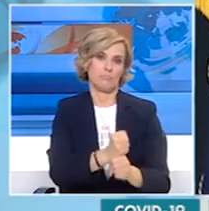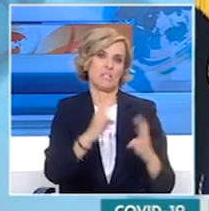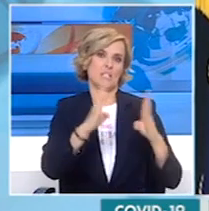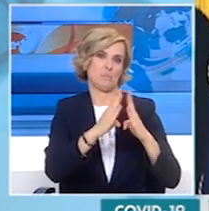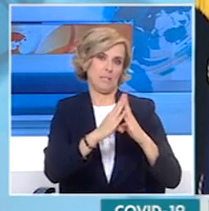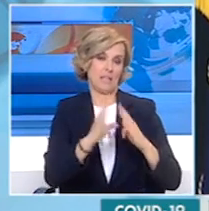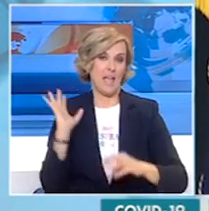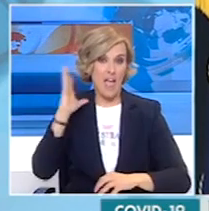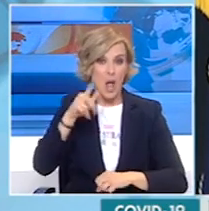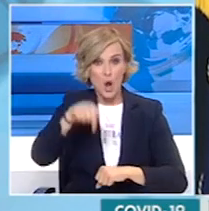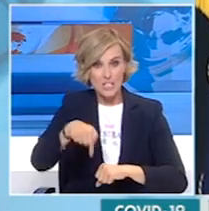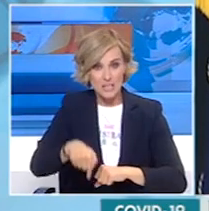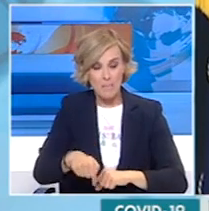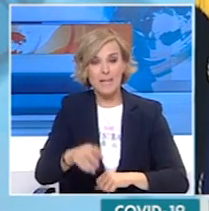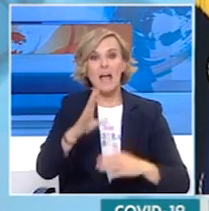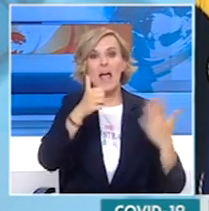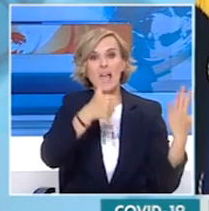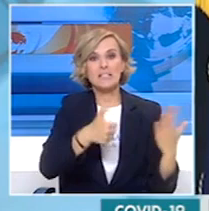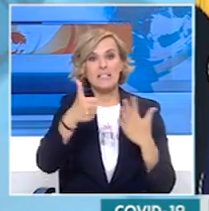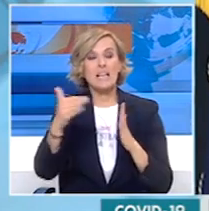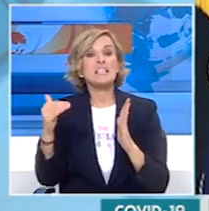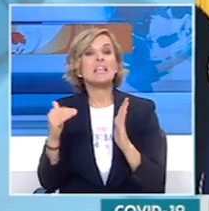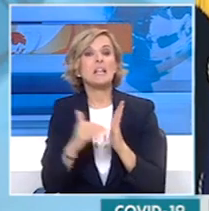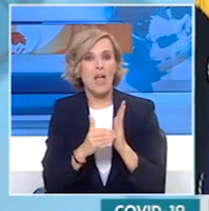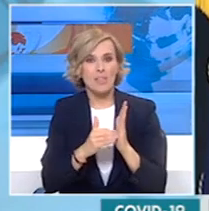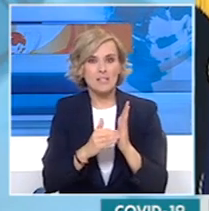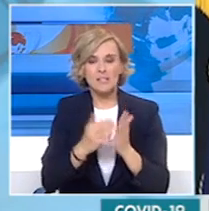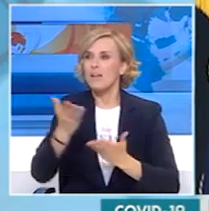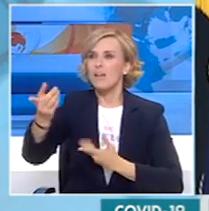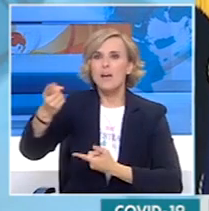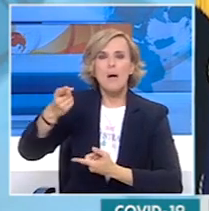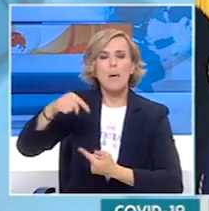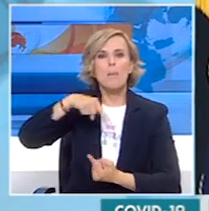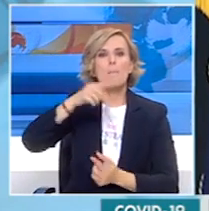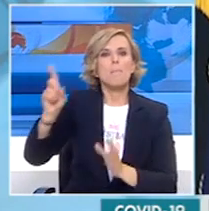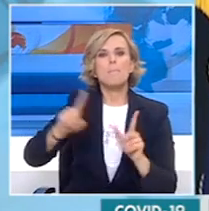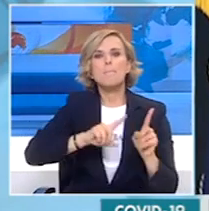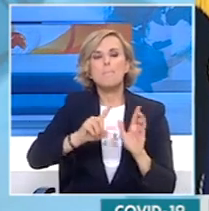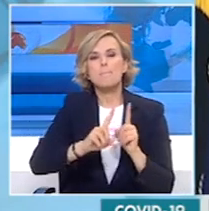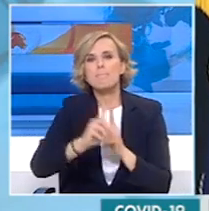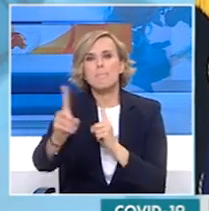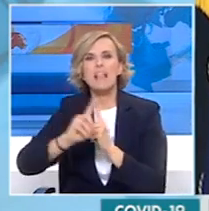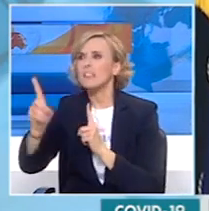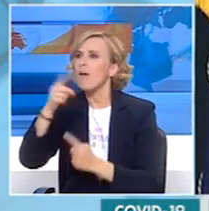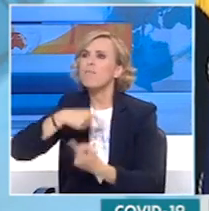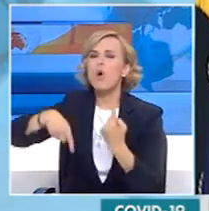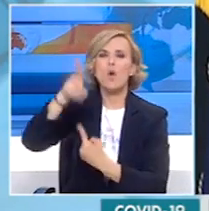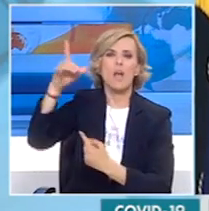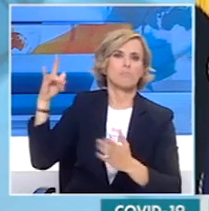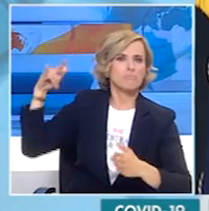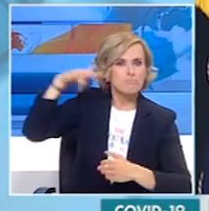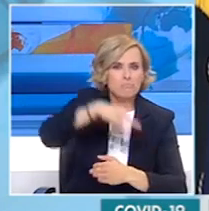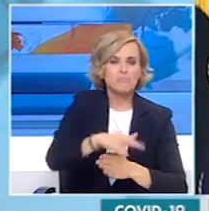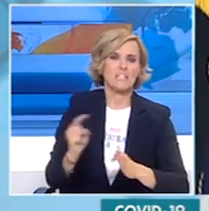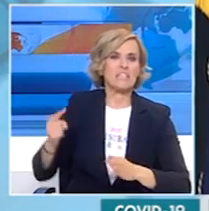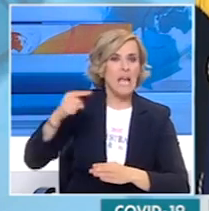23.356 πολίτες μας, οι οποίοι είτε έχουν περάσει τα σύνορα είτε αποτελούν στενές επαφές, έχουν τεθεί σε καραντίνα σε ολόκληρη την επικράτεια, οι